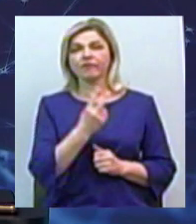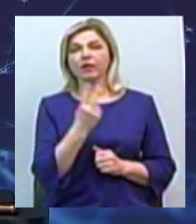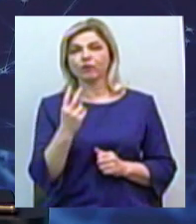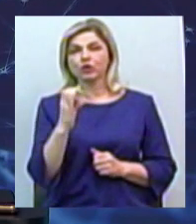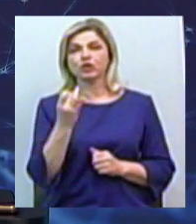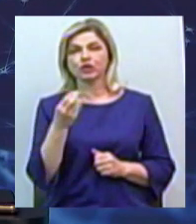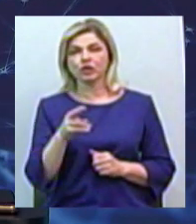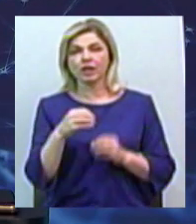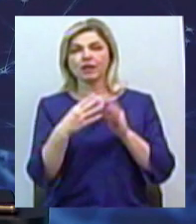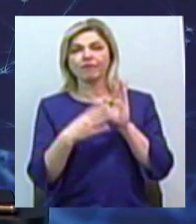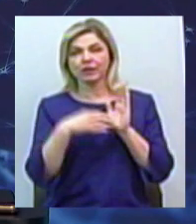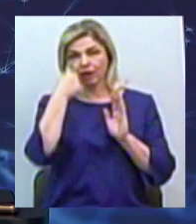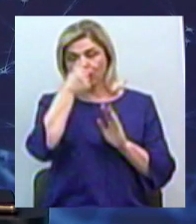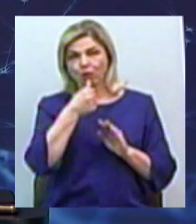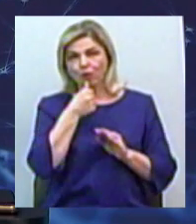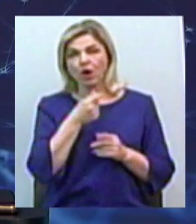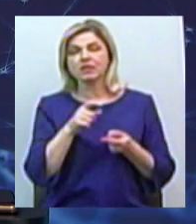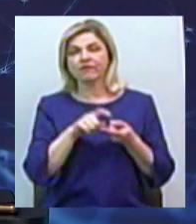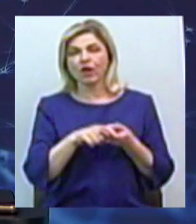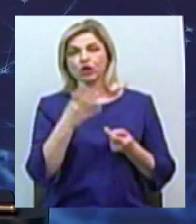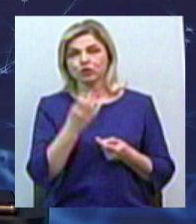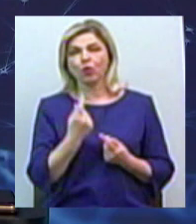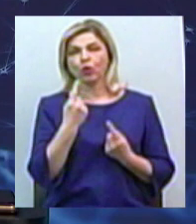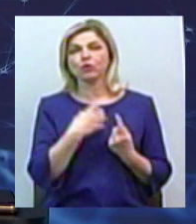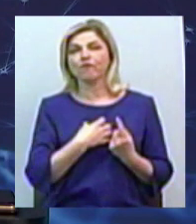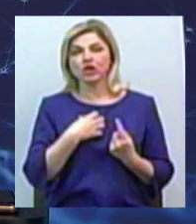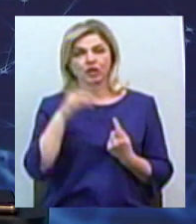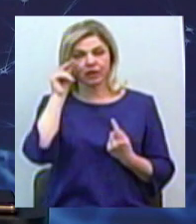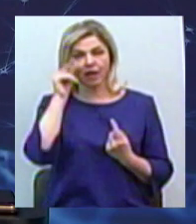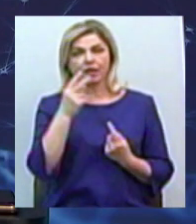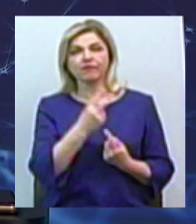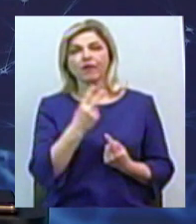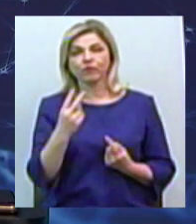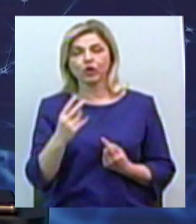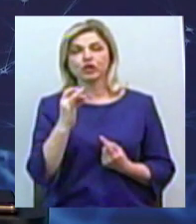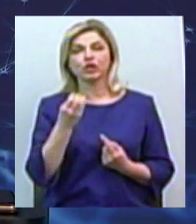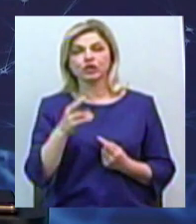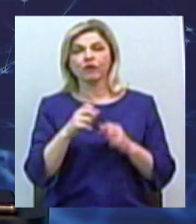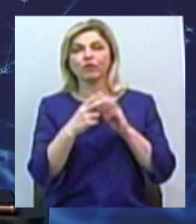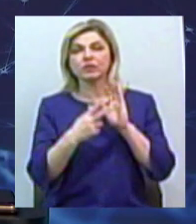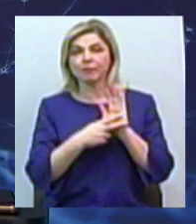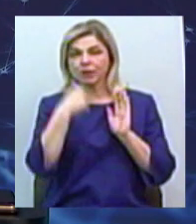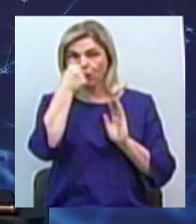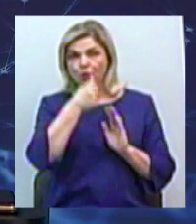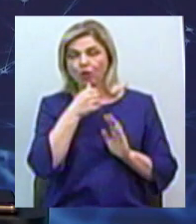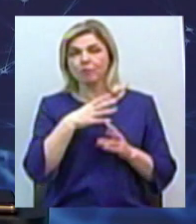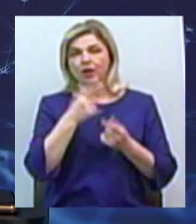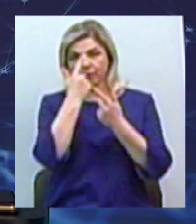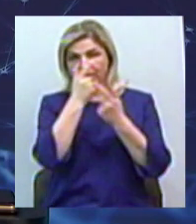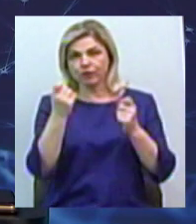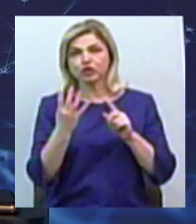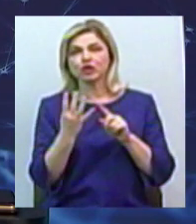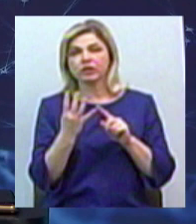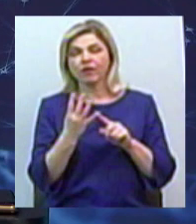січня 19-го року ще пов'язується ще з однією важливою датою. 22 січня 18-го року було проголошено 4-й